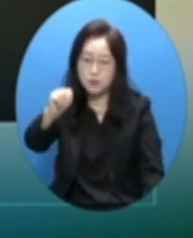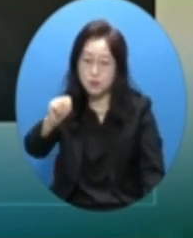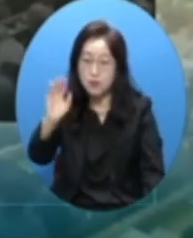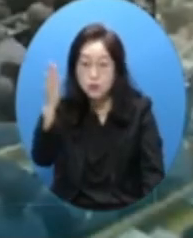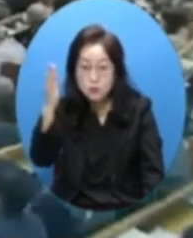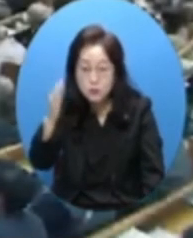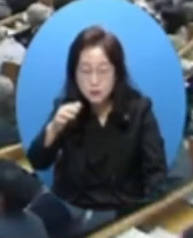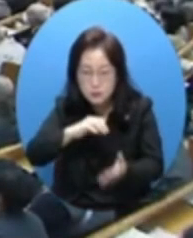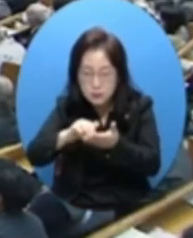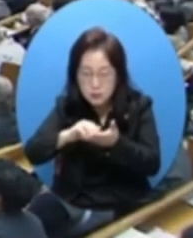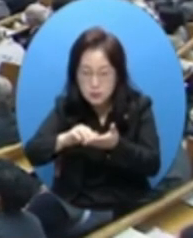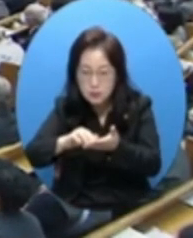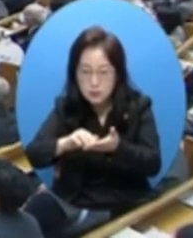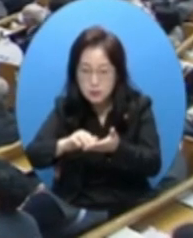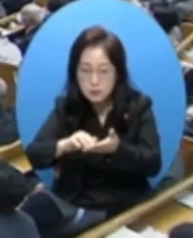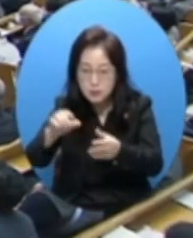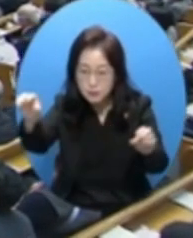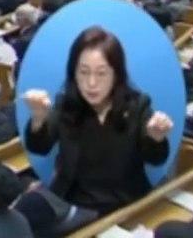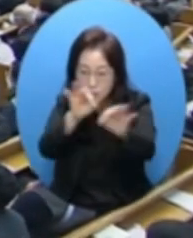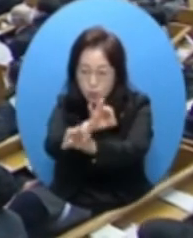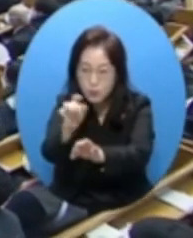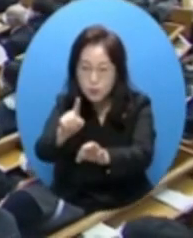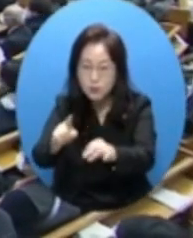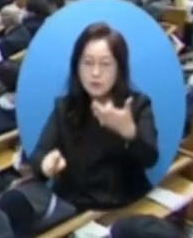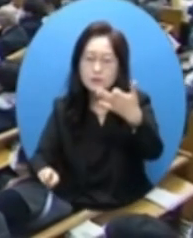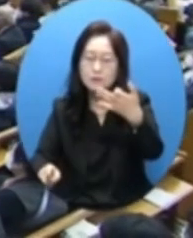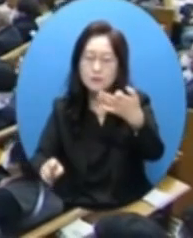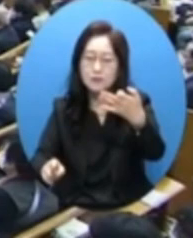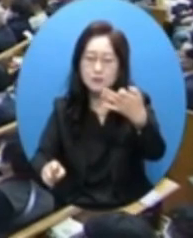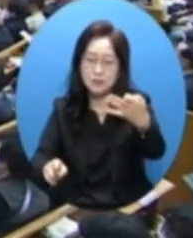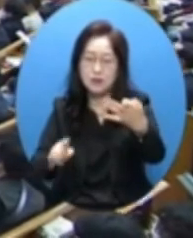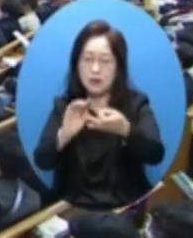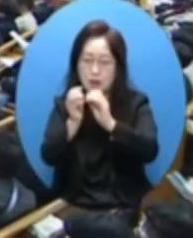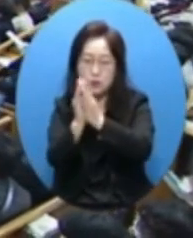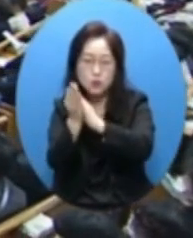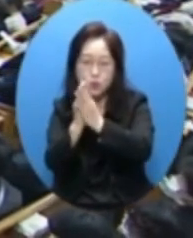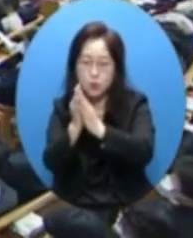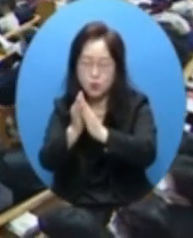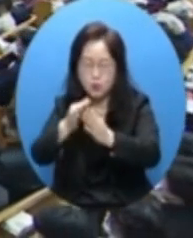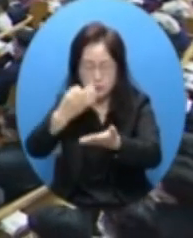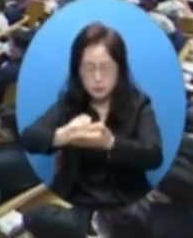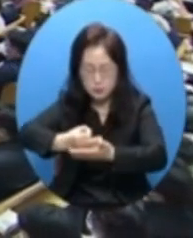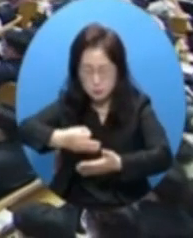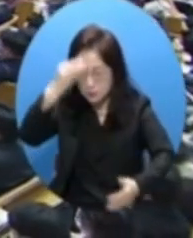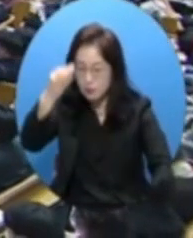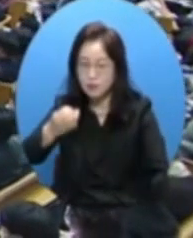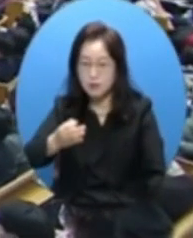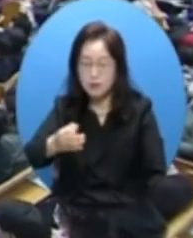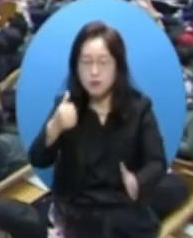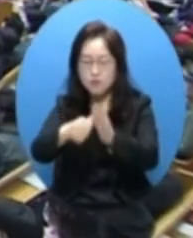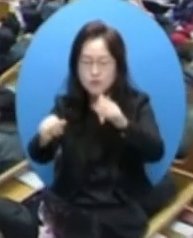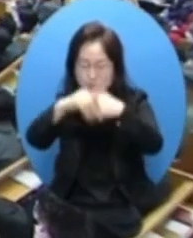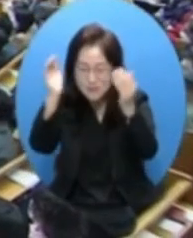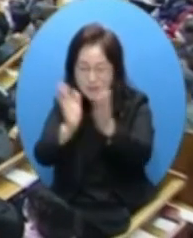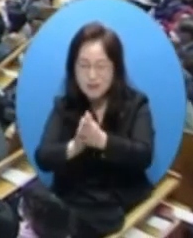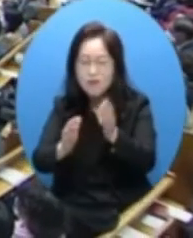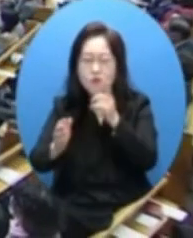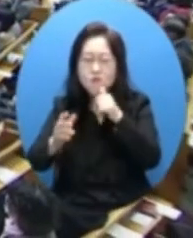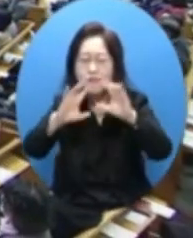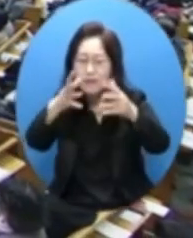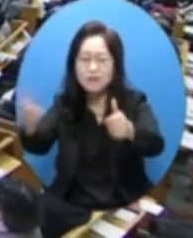14조원 되는 그런 모든 무기를 저들에게 물려주었습니다 그런데